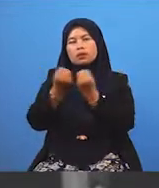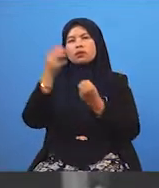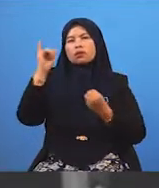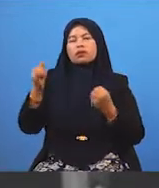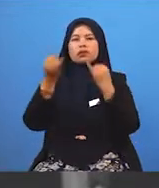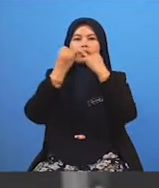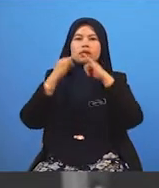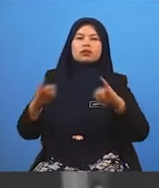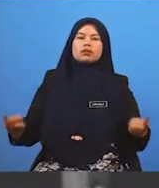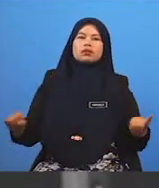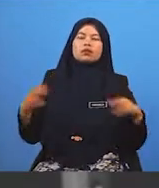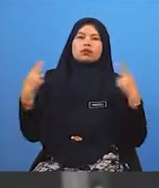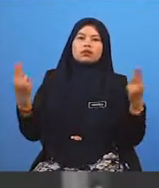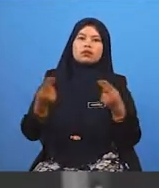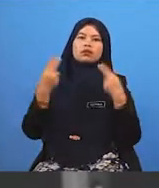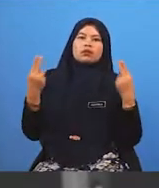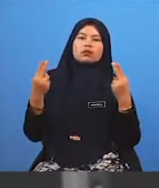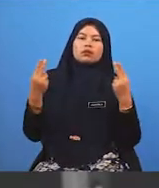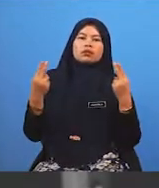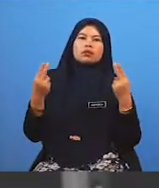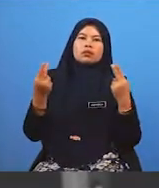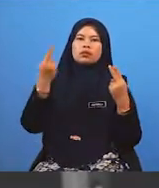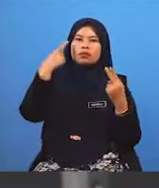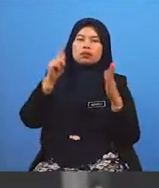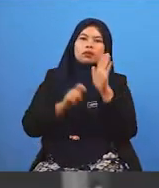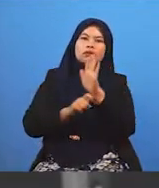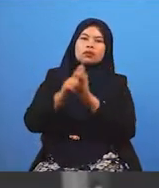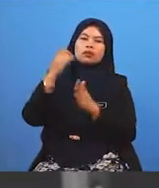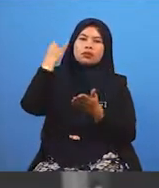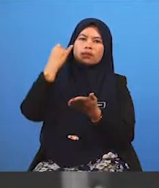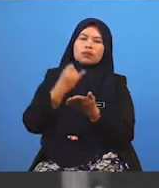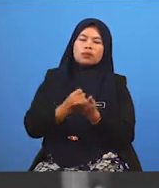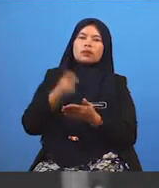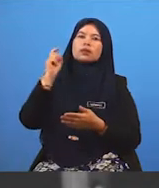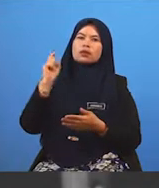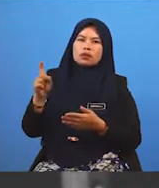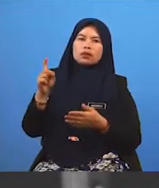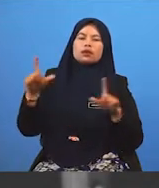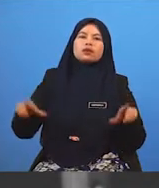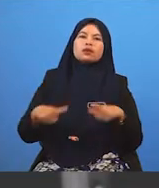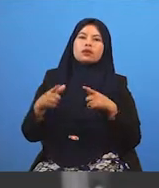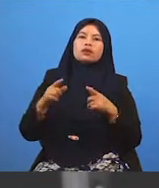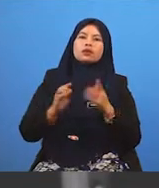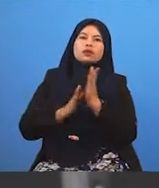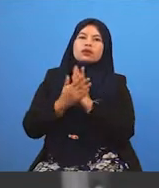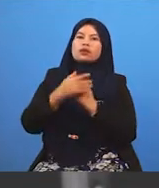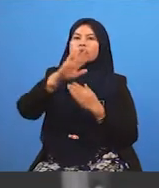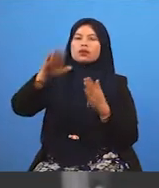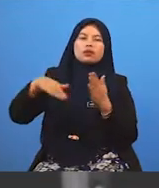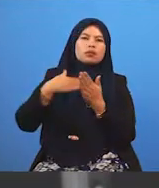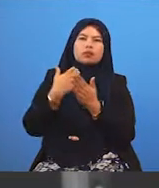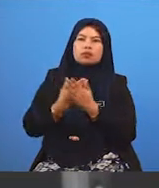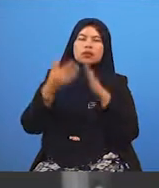pertama, menunaikan segala perintah Allah dan meninggalkan larangannya. Yang kedua, menuntut